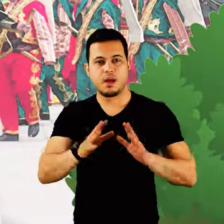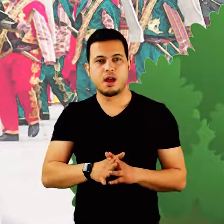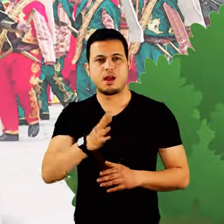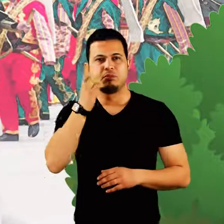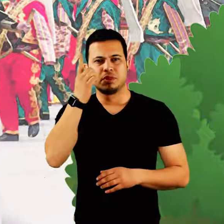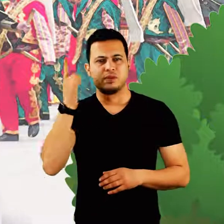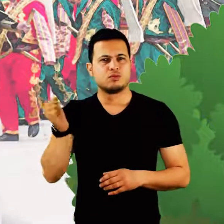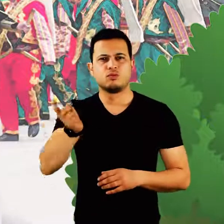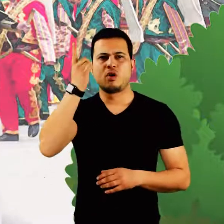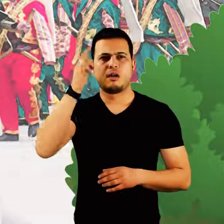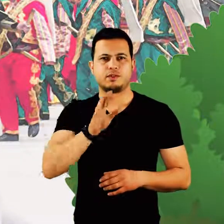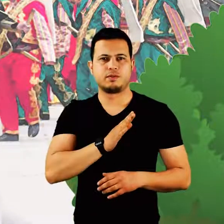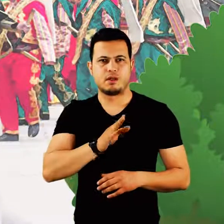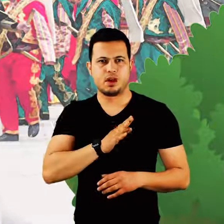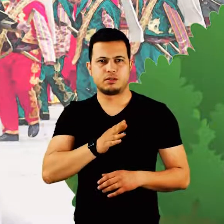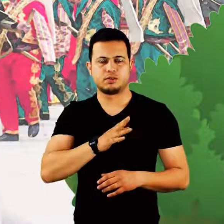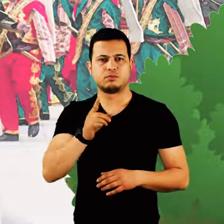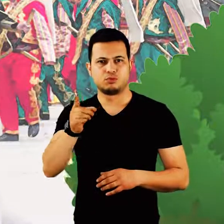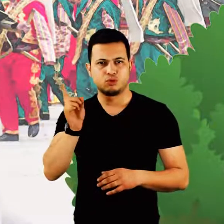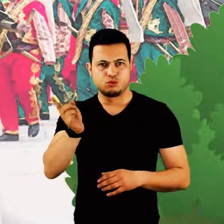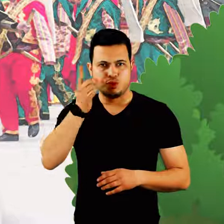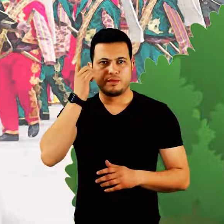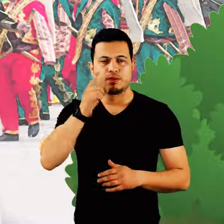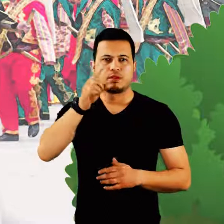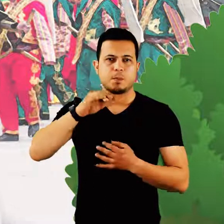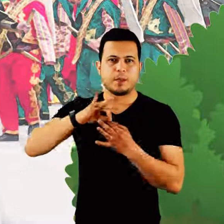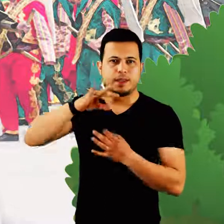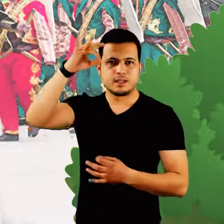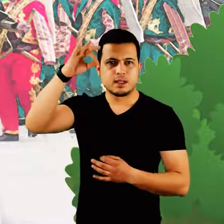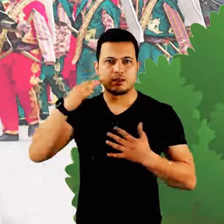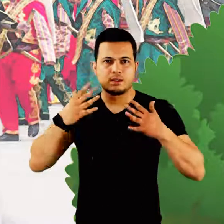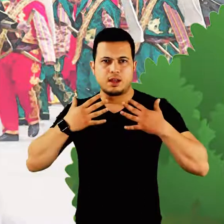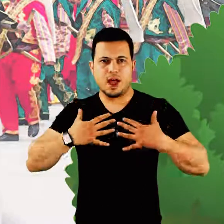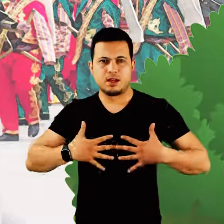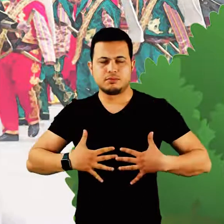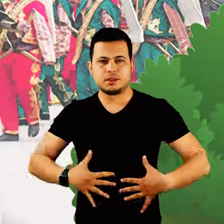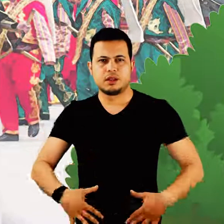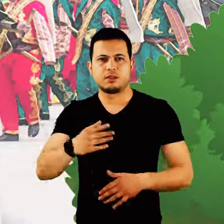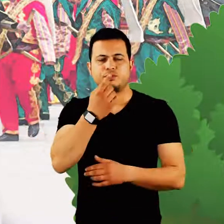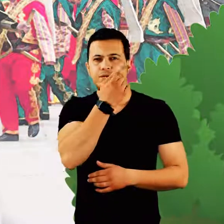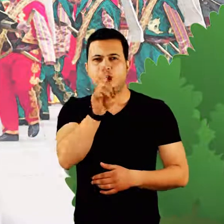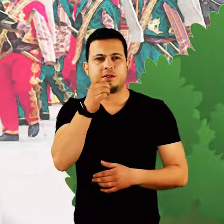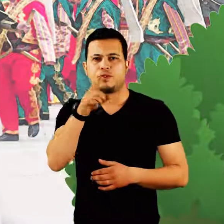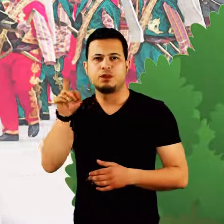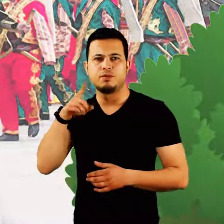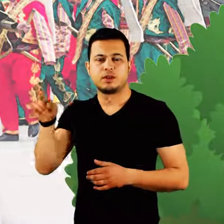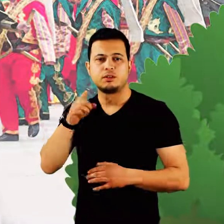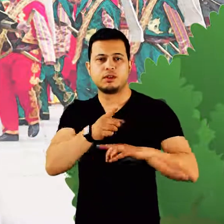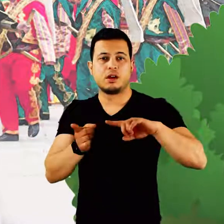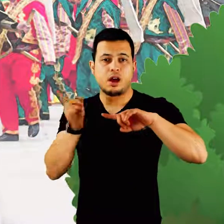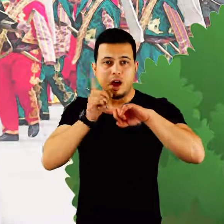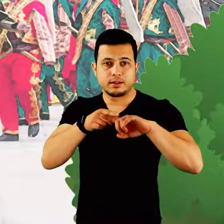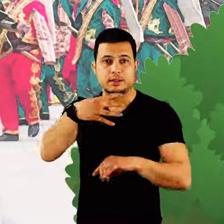Ama bir gariplik vardı sanki. İnsanların elbiseleri çok değişikti. Üstelik